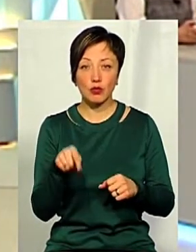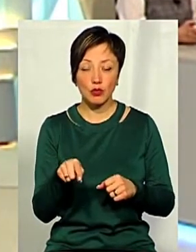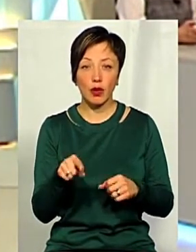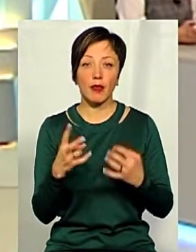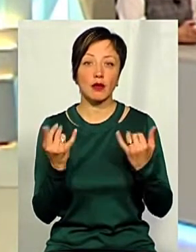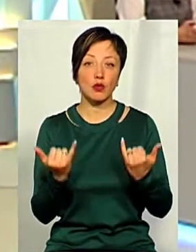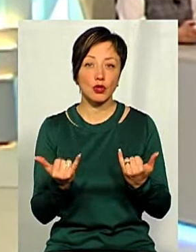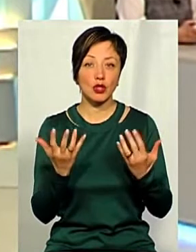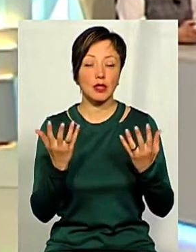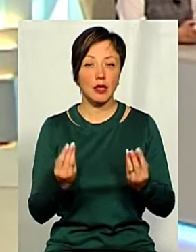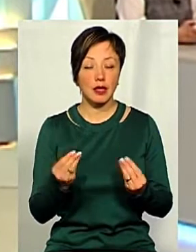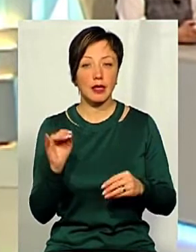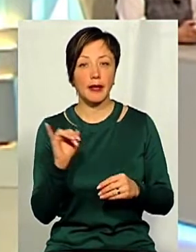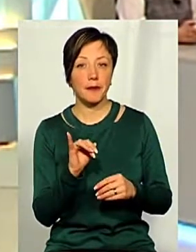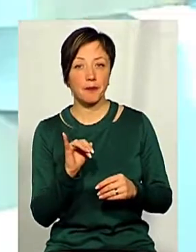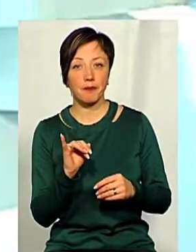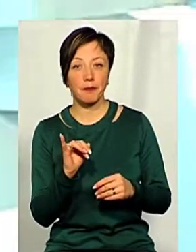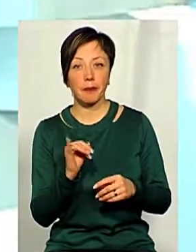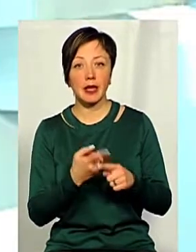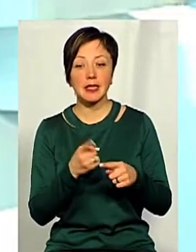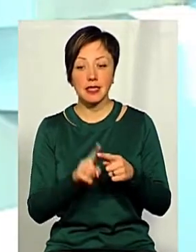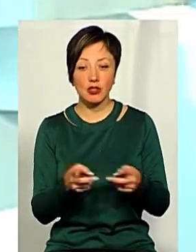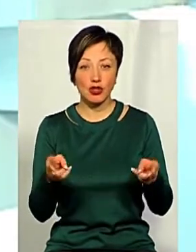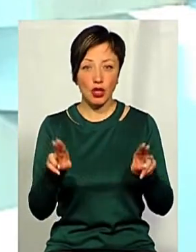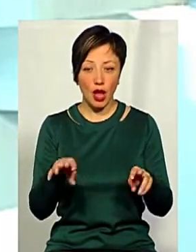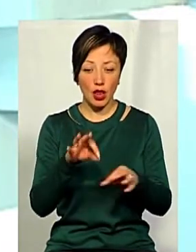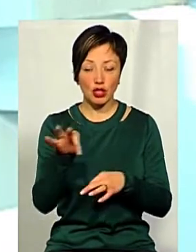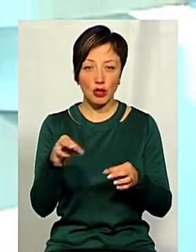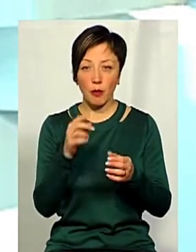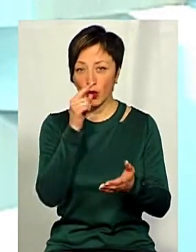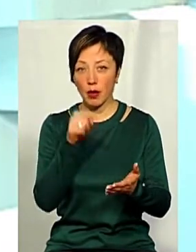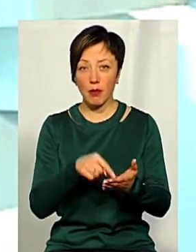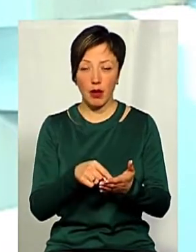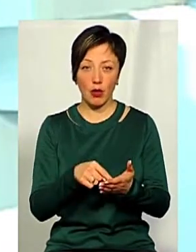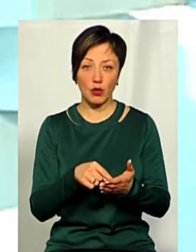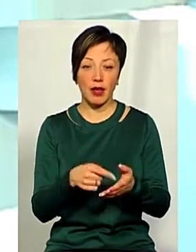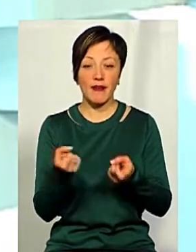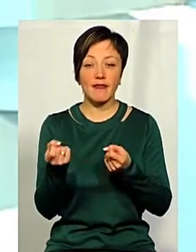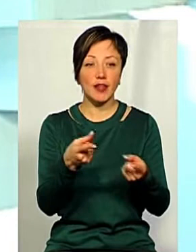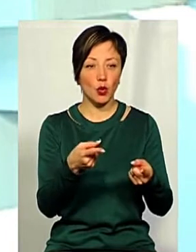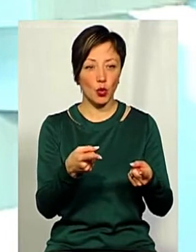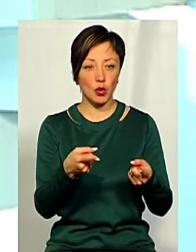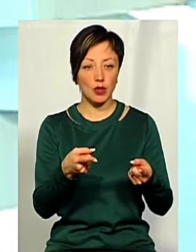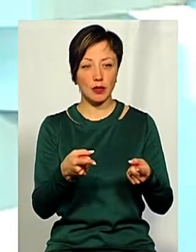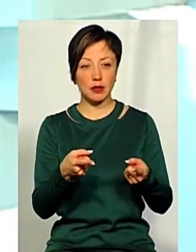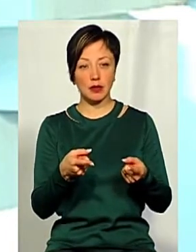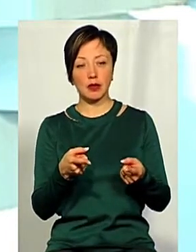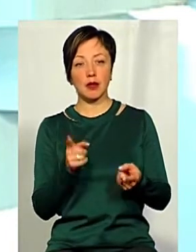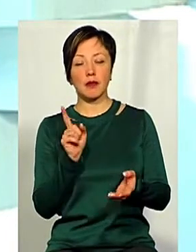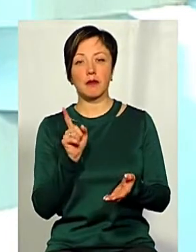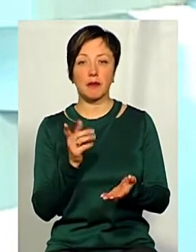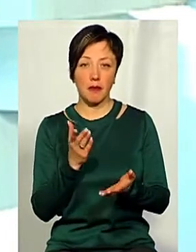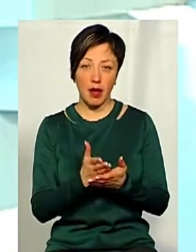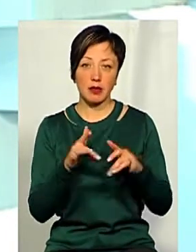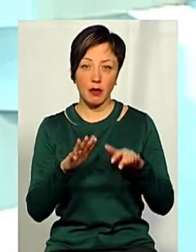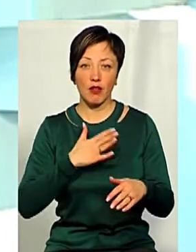на сьогоднішній момент і от оці залишки, вони теж потрапляють у відходи, з якими має справу і